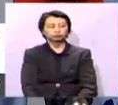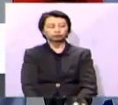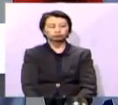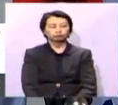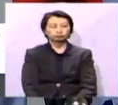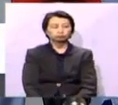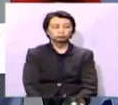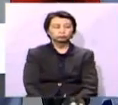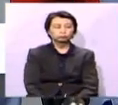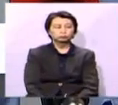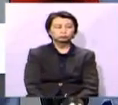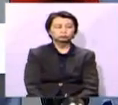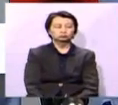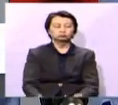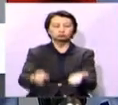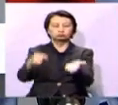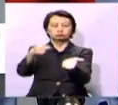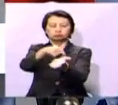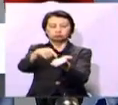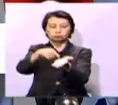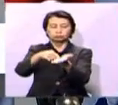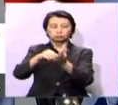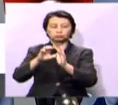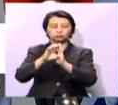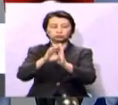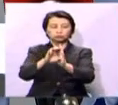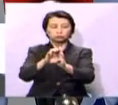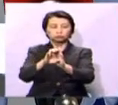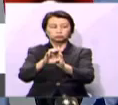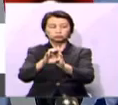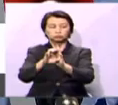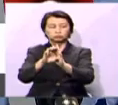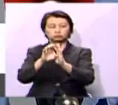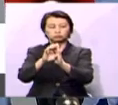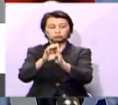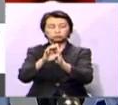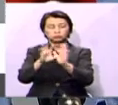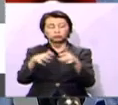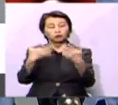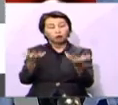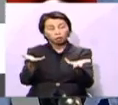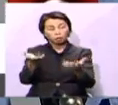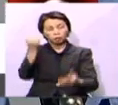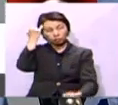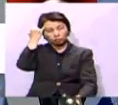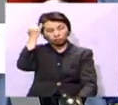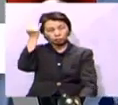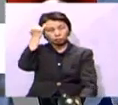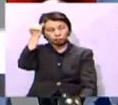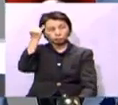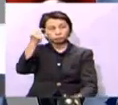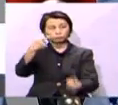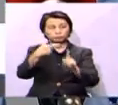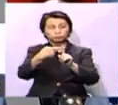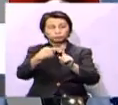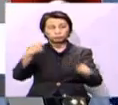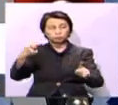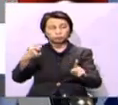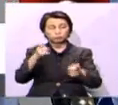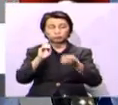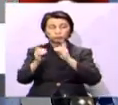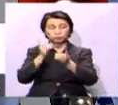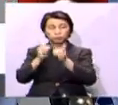Ini adalah contoh bagaimana idea-idea yang datang daripada